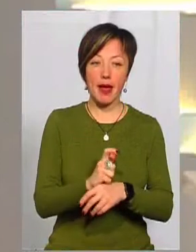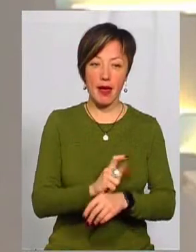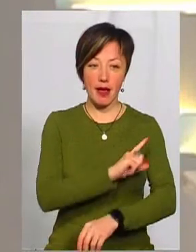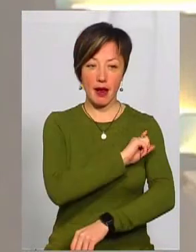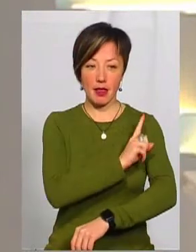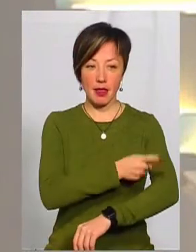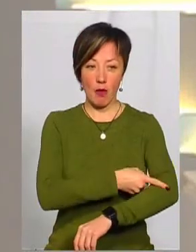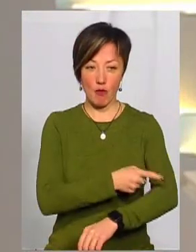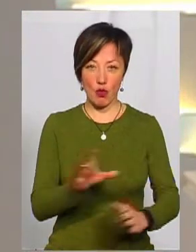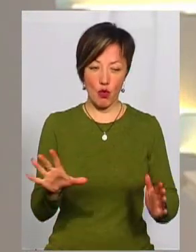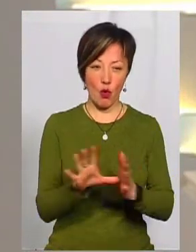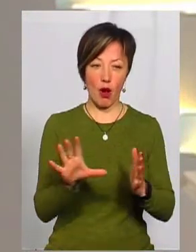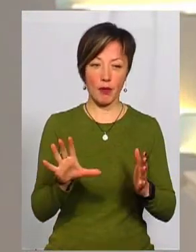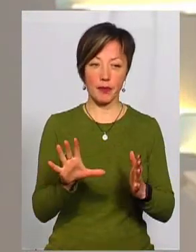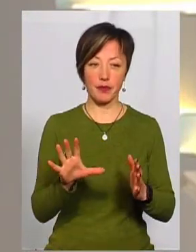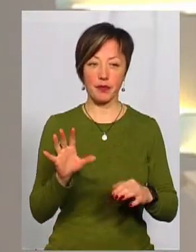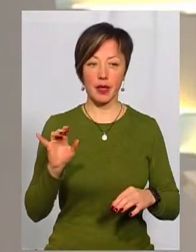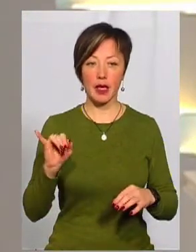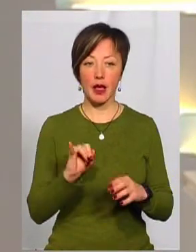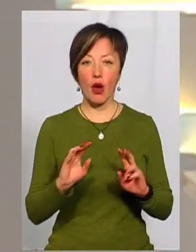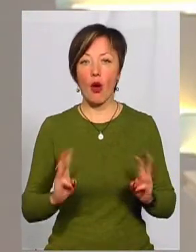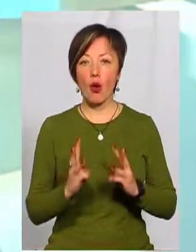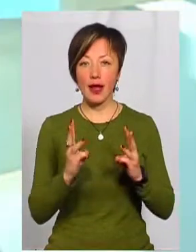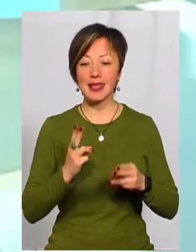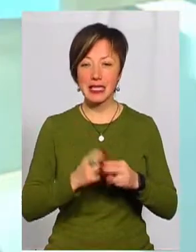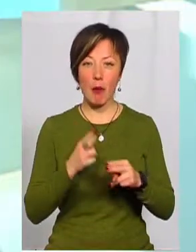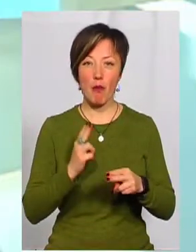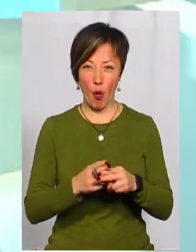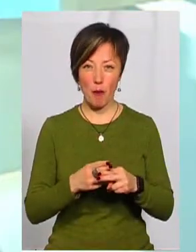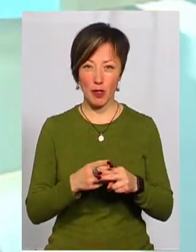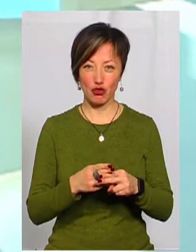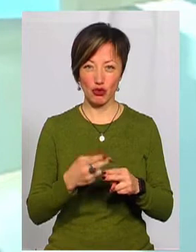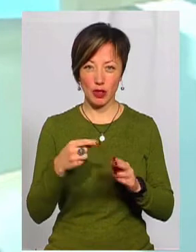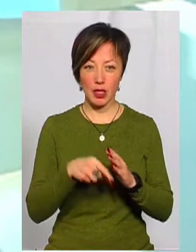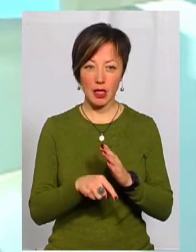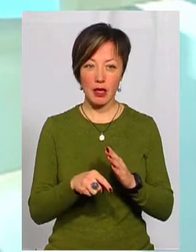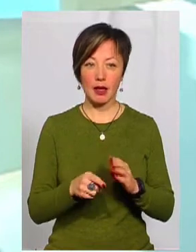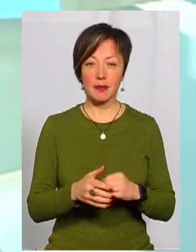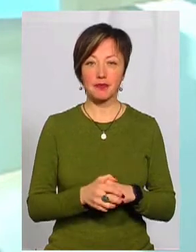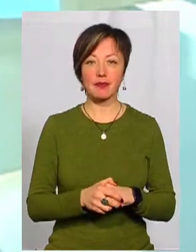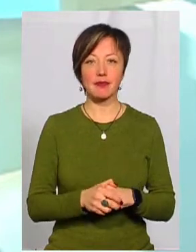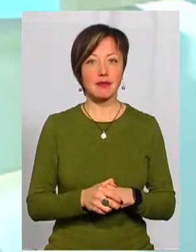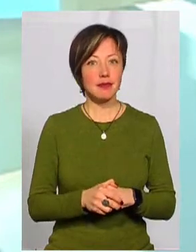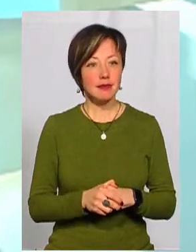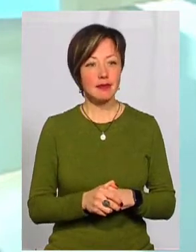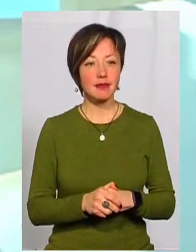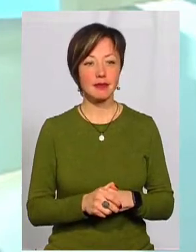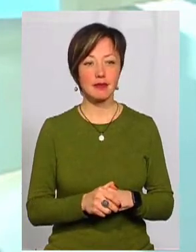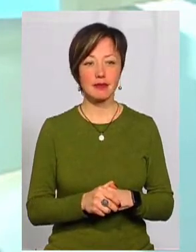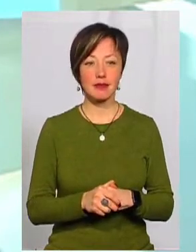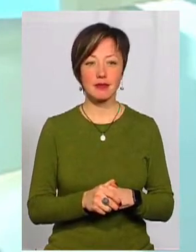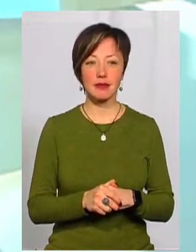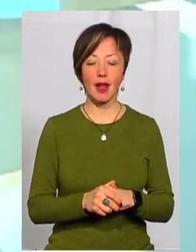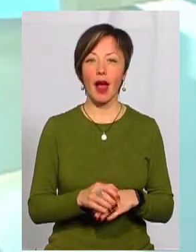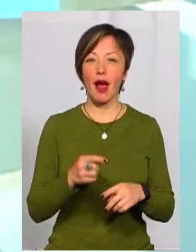І відповідно горіли запобіжники. Тобто стат-перетворювач, який грає основну